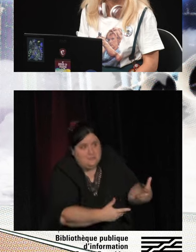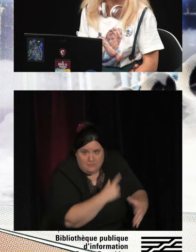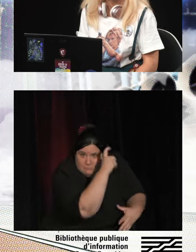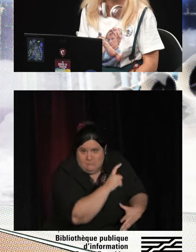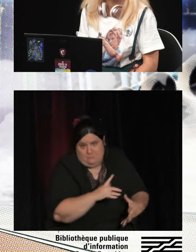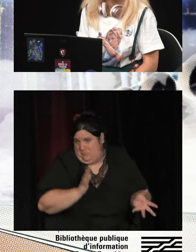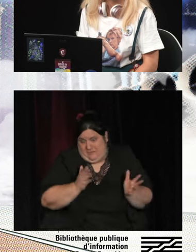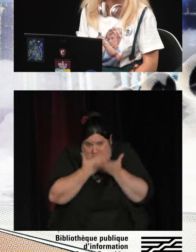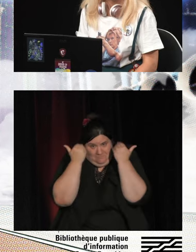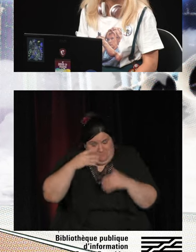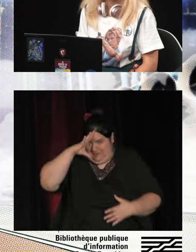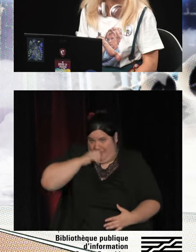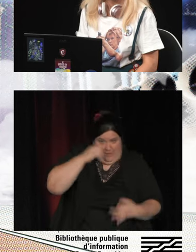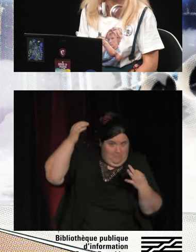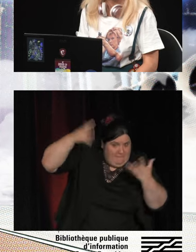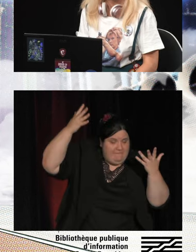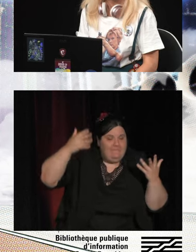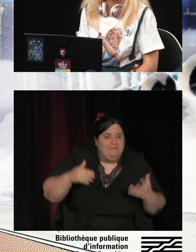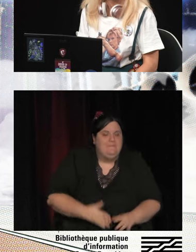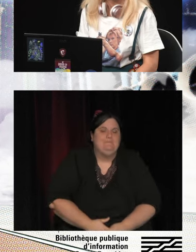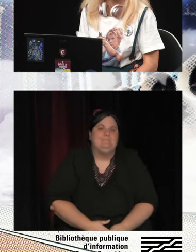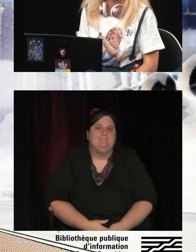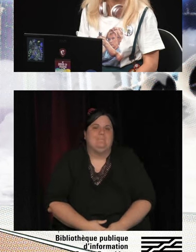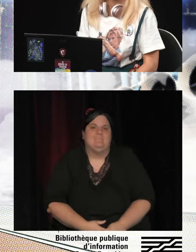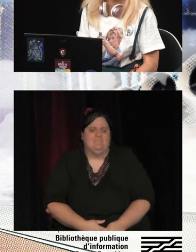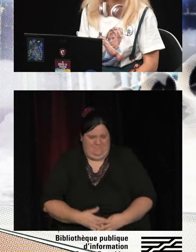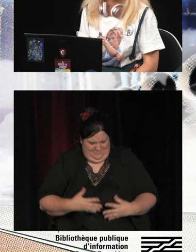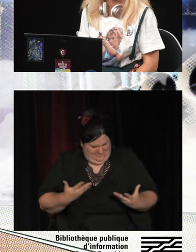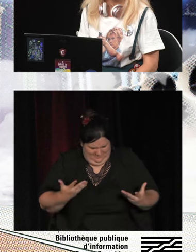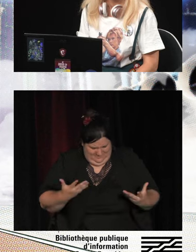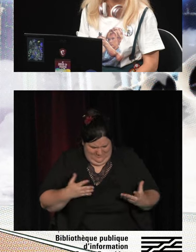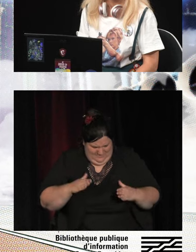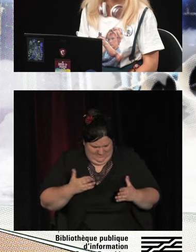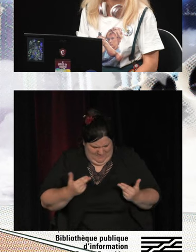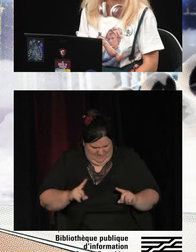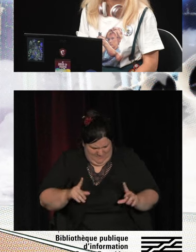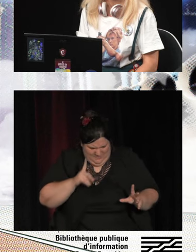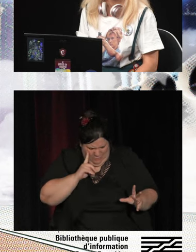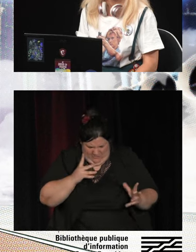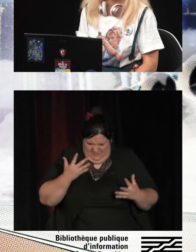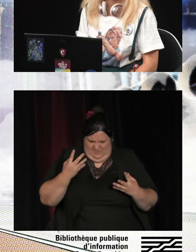pas? Hop. Hop. Oui.